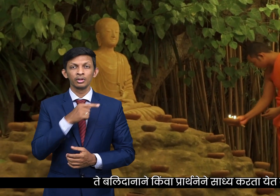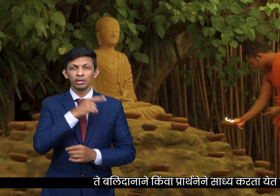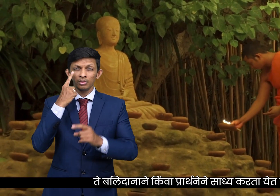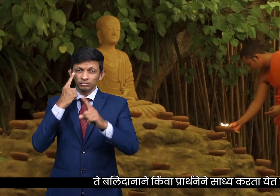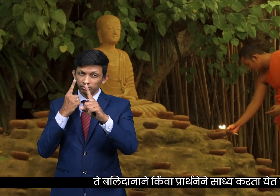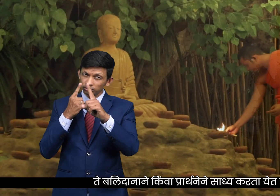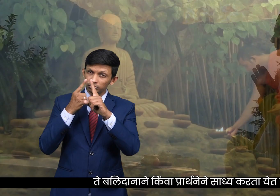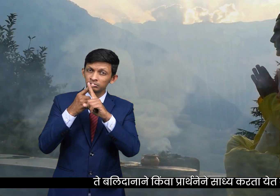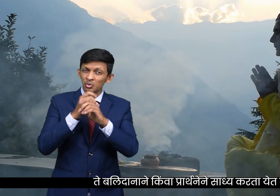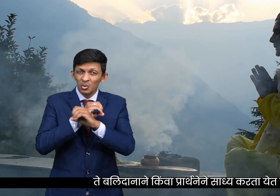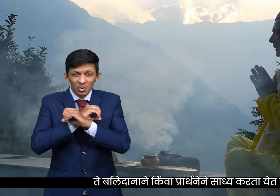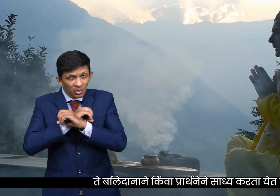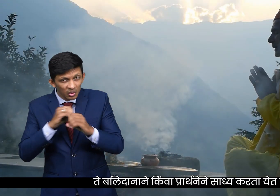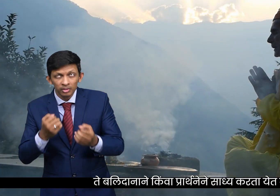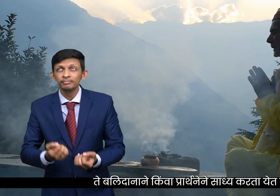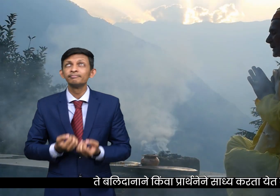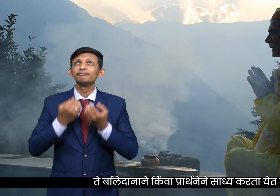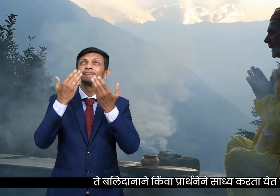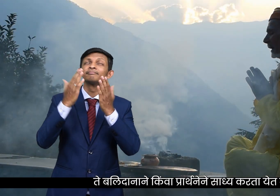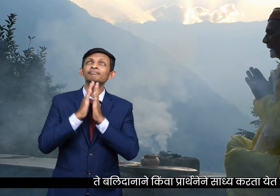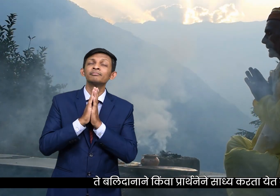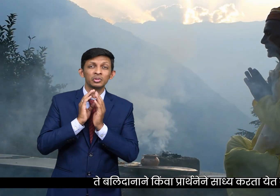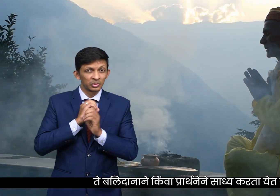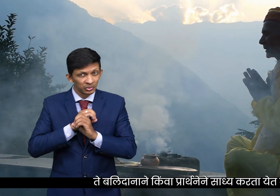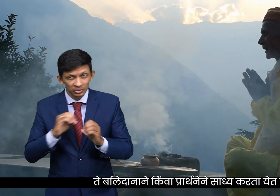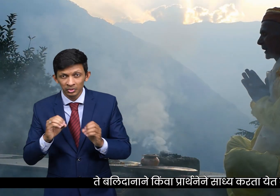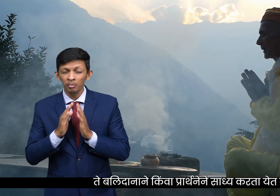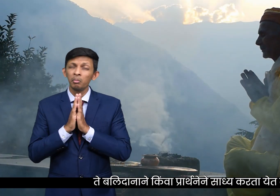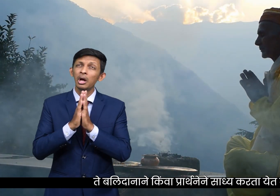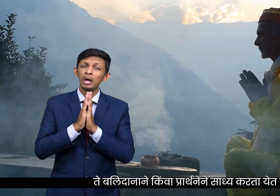ते बलिदानाने किंवा प्रार्थनेने साध्य करता येत नाही.